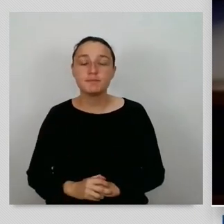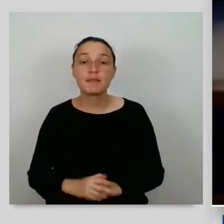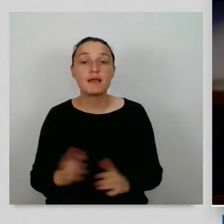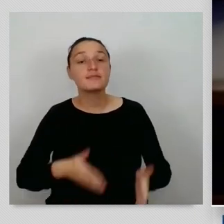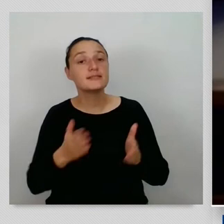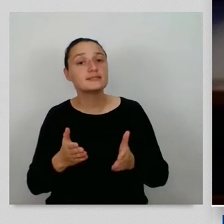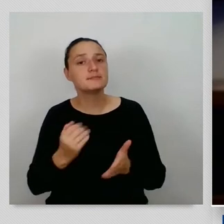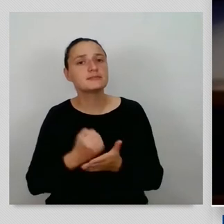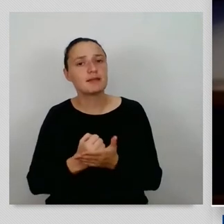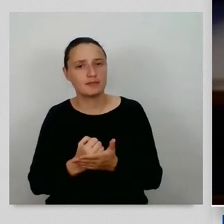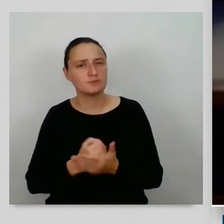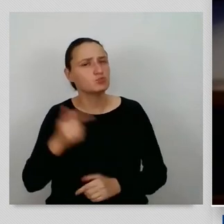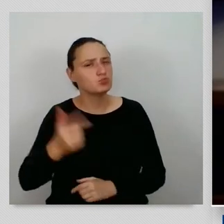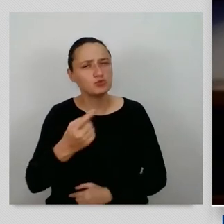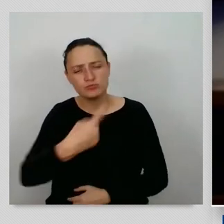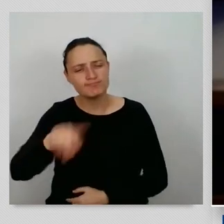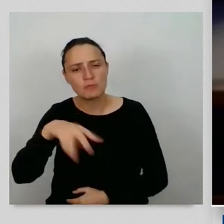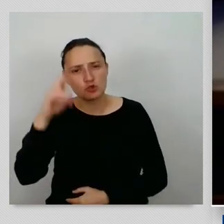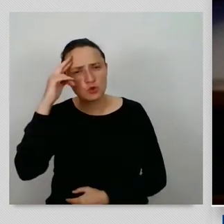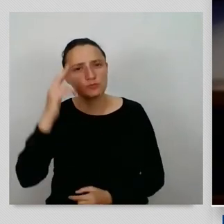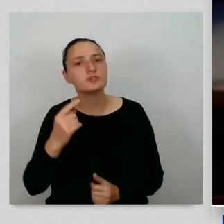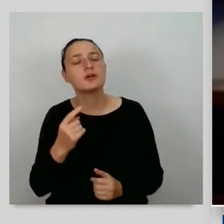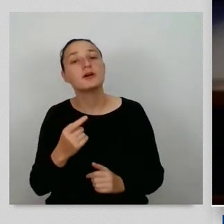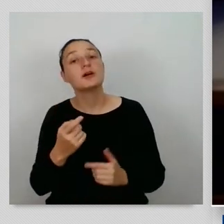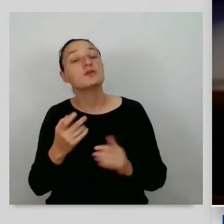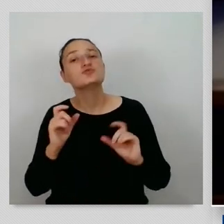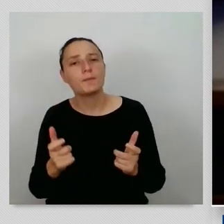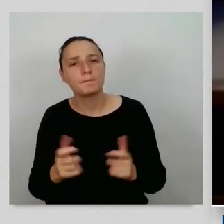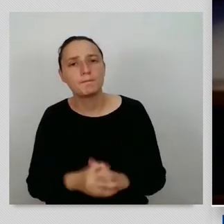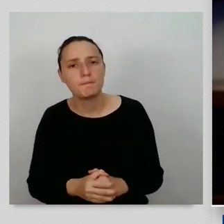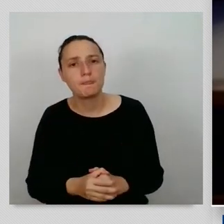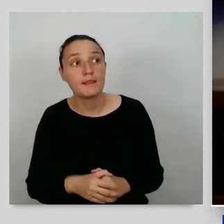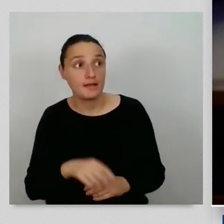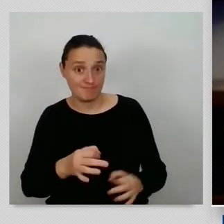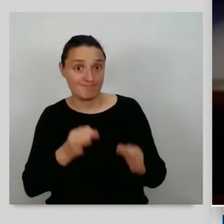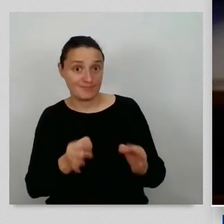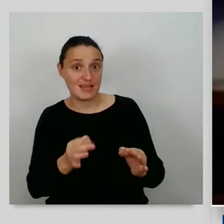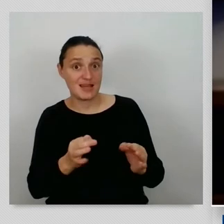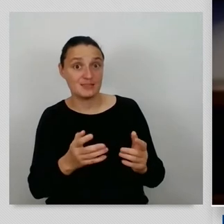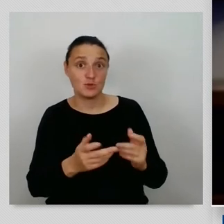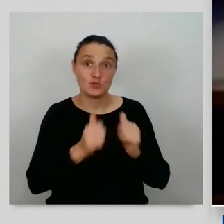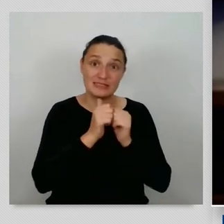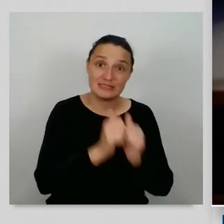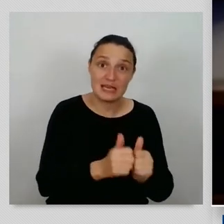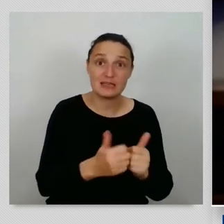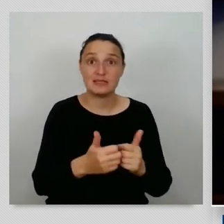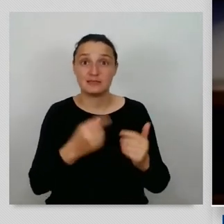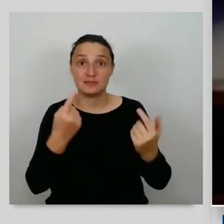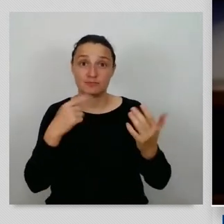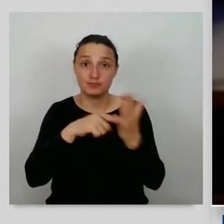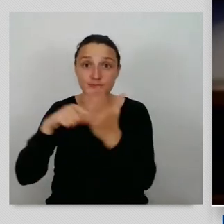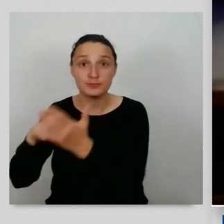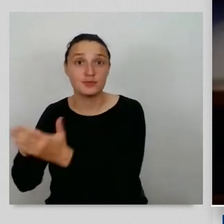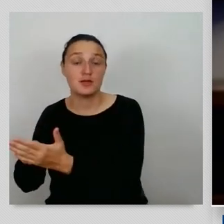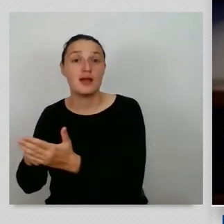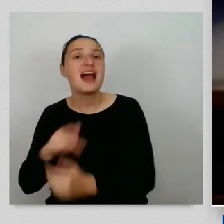sobie sprawę z jednej rzeczy. Stoimy przed wyzwaniami, można powiedzieć, którymi kiedyś, znaczy każde pokolenie